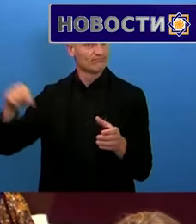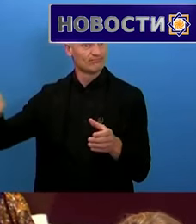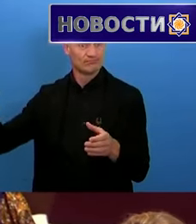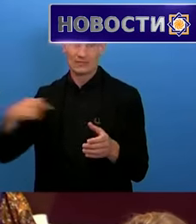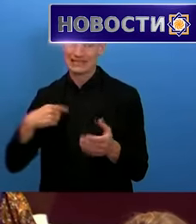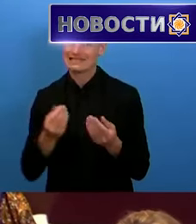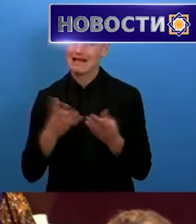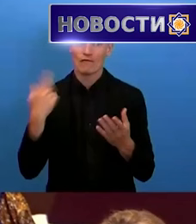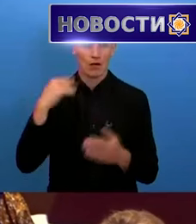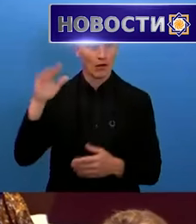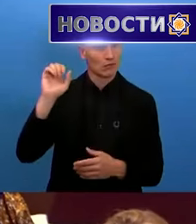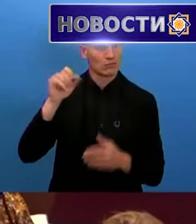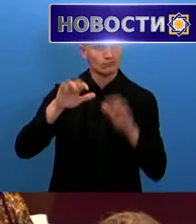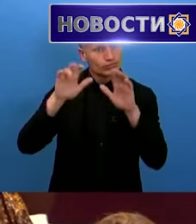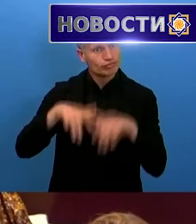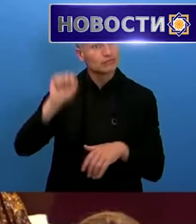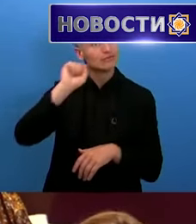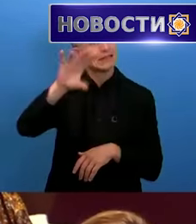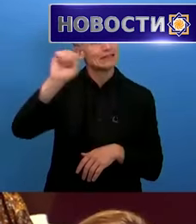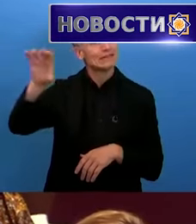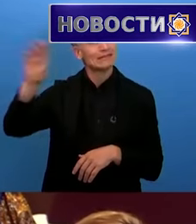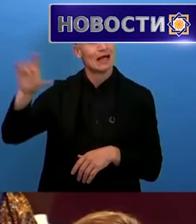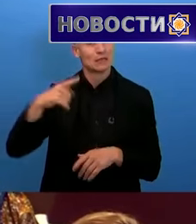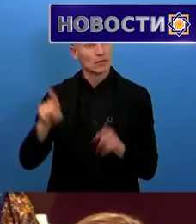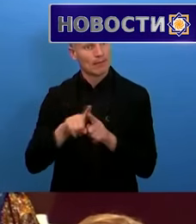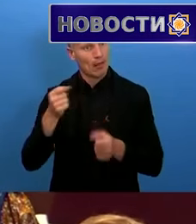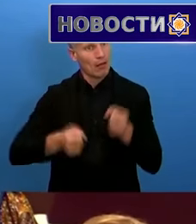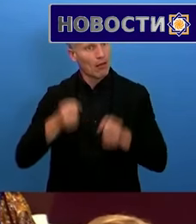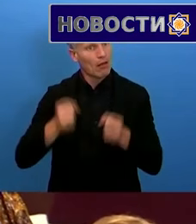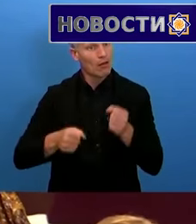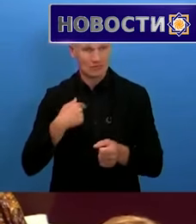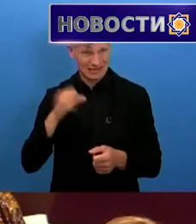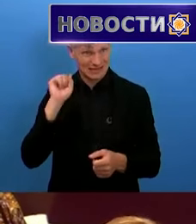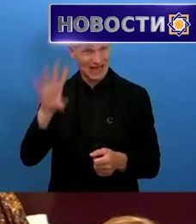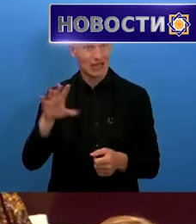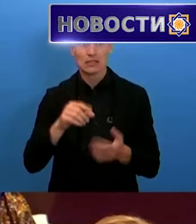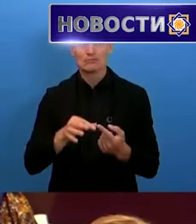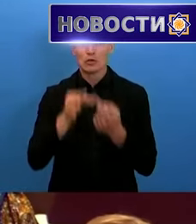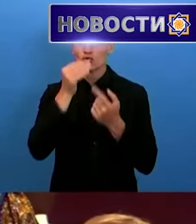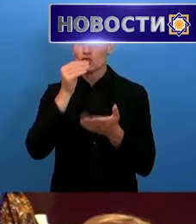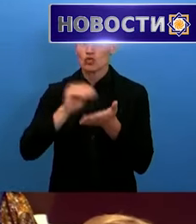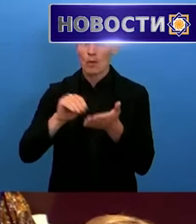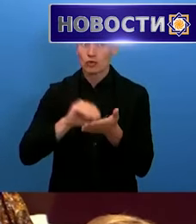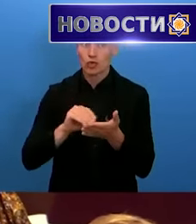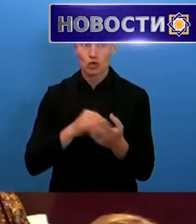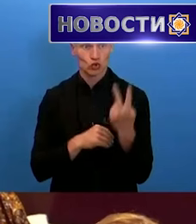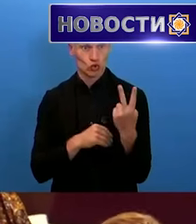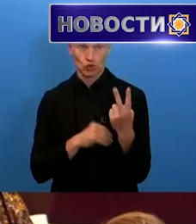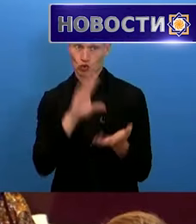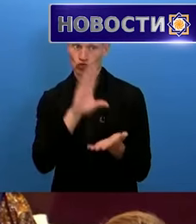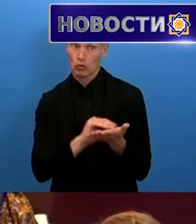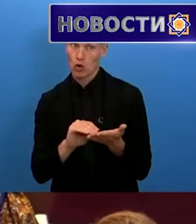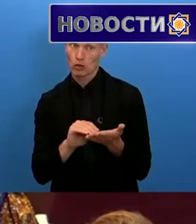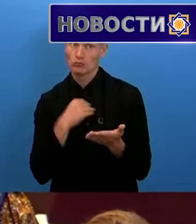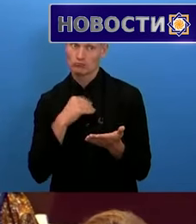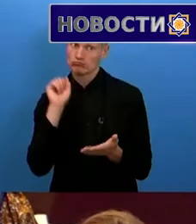которых размещен в интернете, но ответа не последовало. Поэтому я решил обратиться в суд, в частности в Европейский суд по